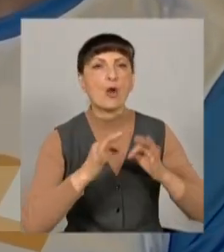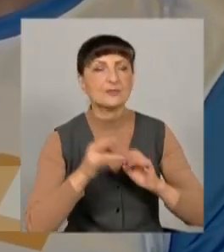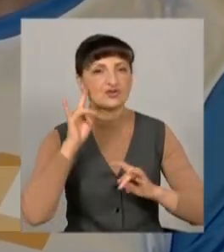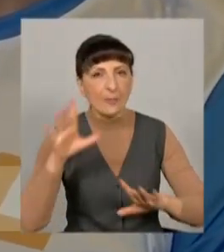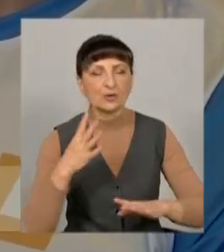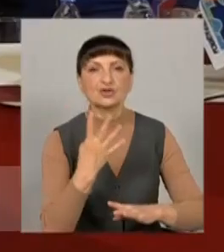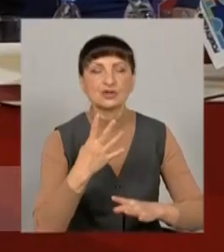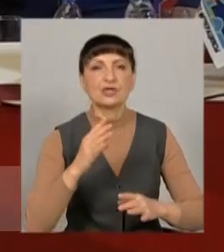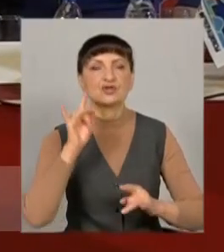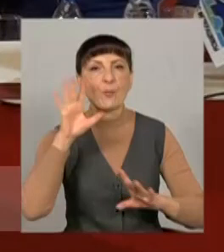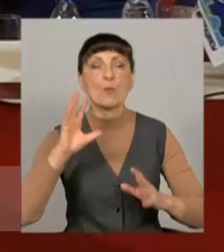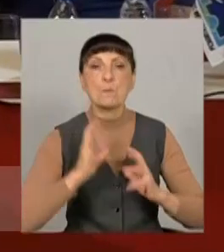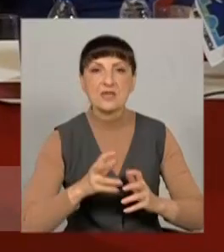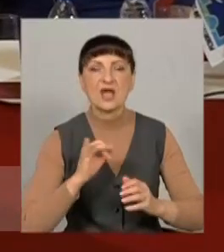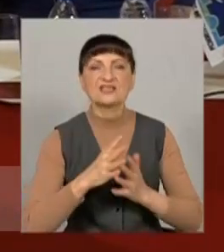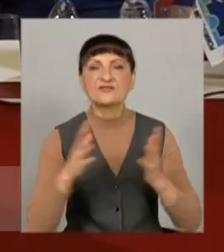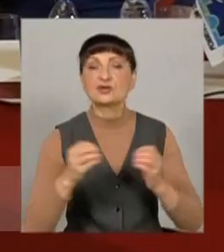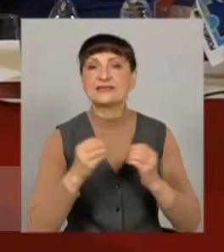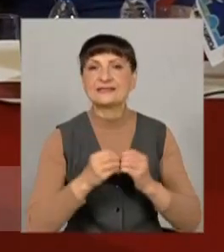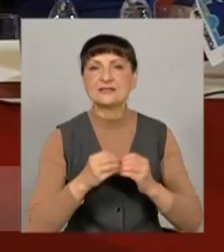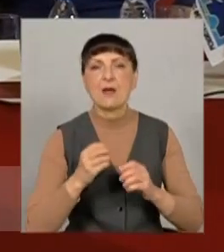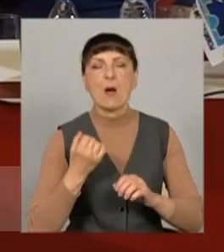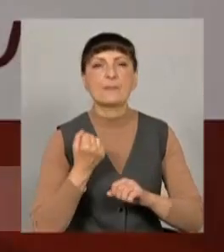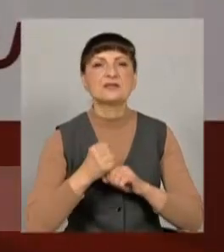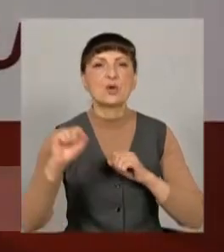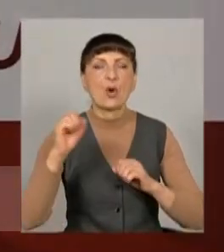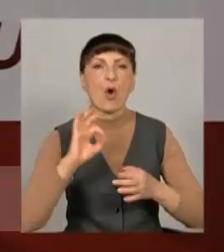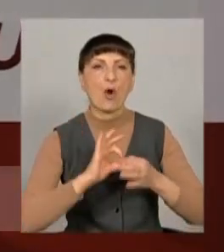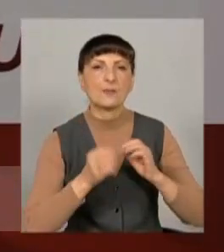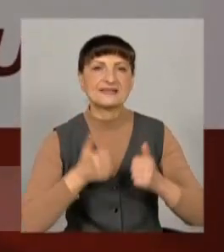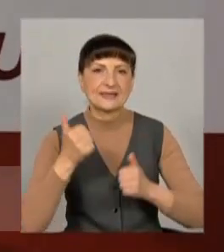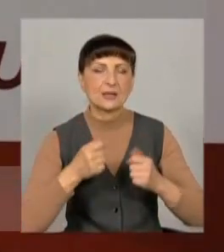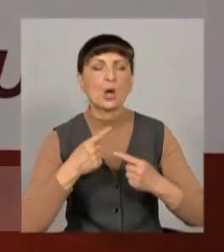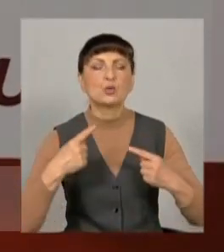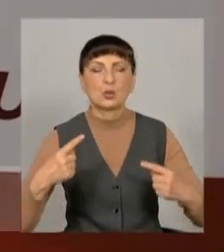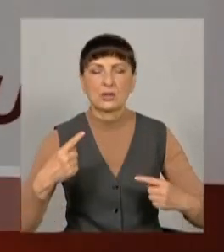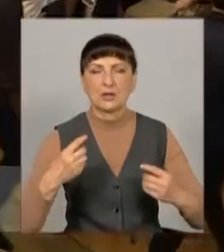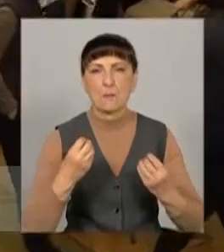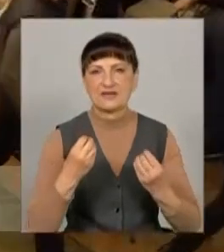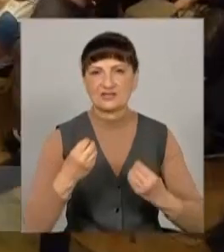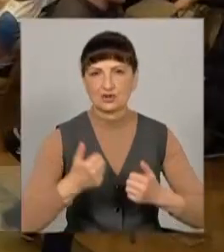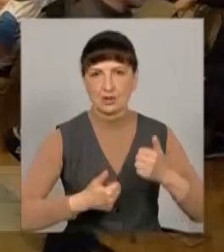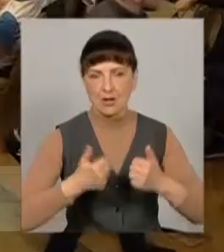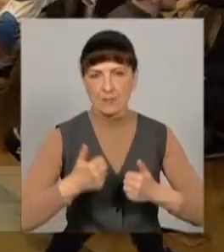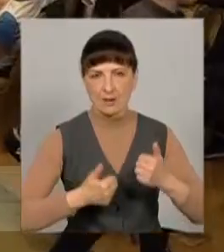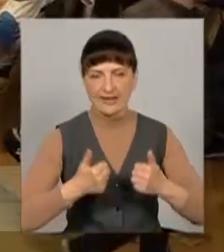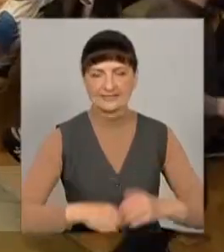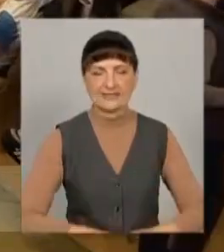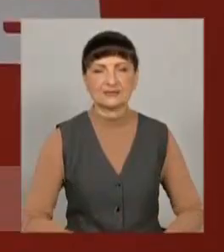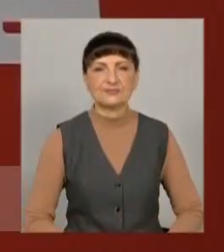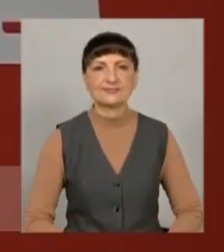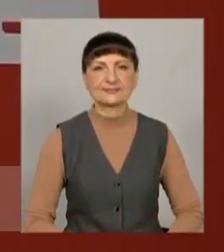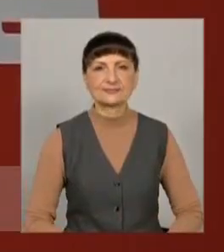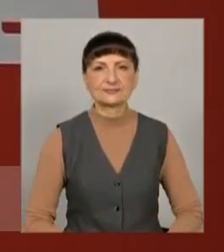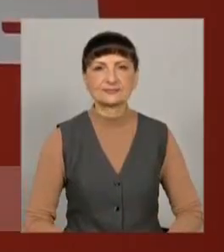чемпионов, 4 чемпиона мира и свыше 10 призеров Олимпийских игр и других престижных мероприятий. Дина Жанабекова, Жадра Омаржан, Гани